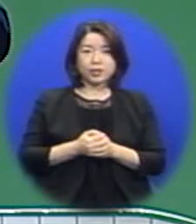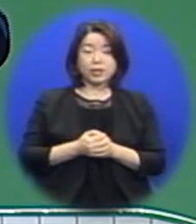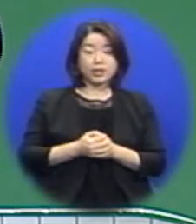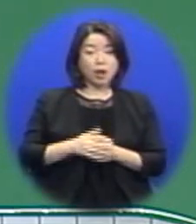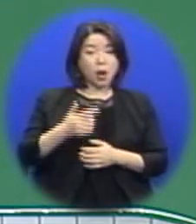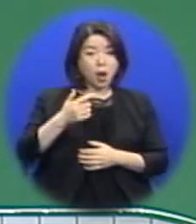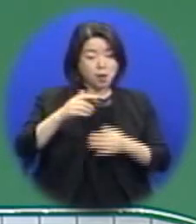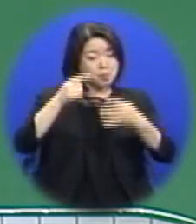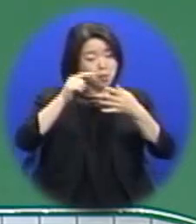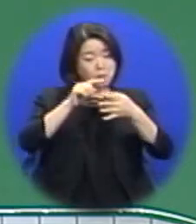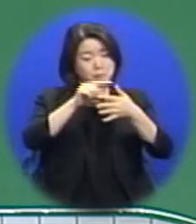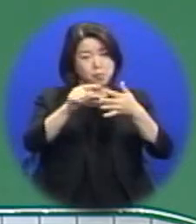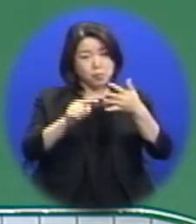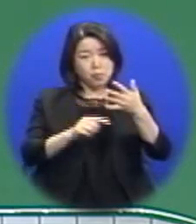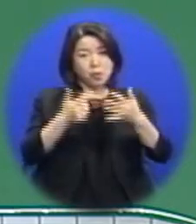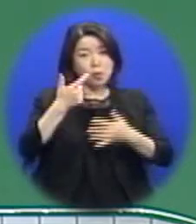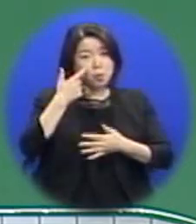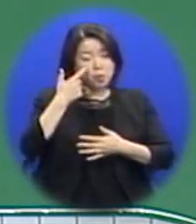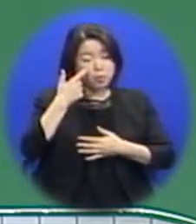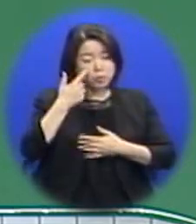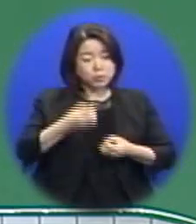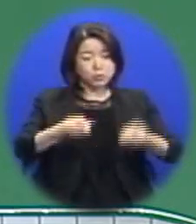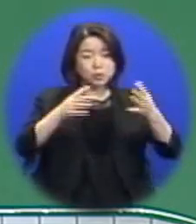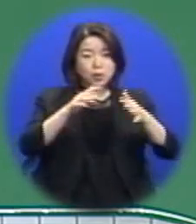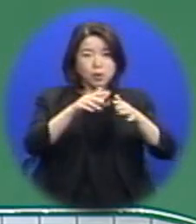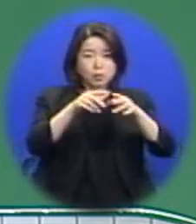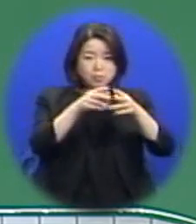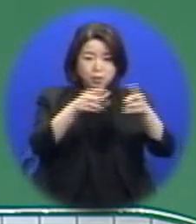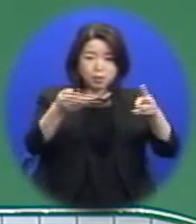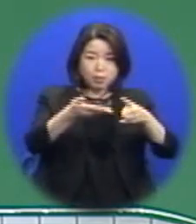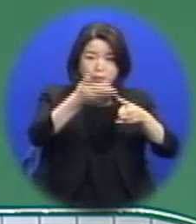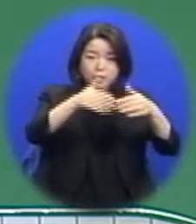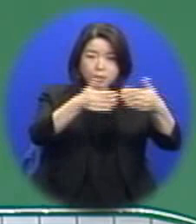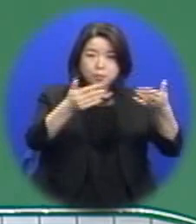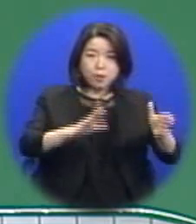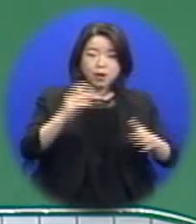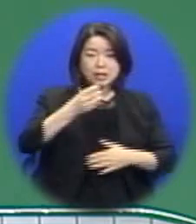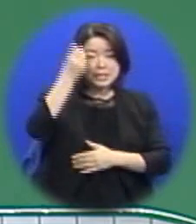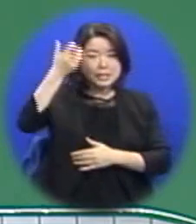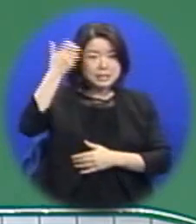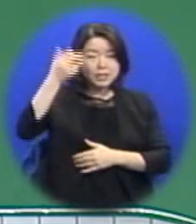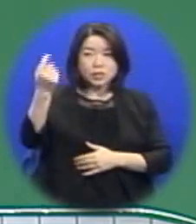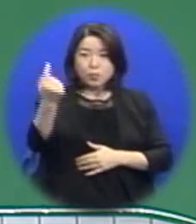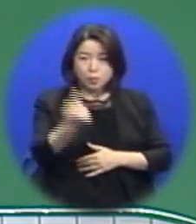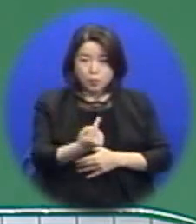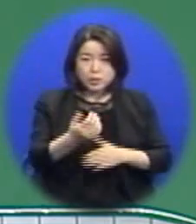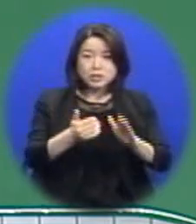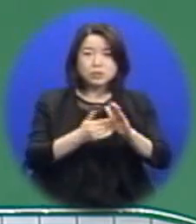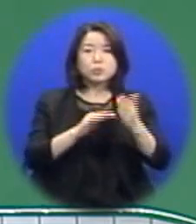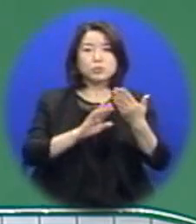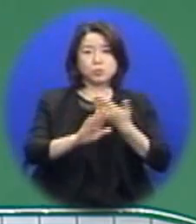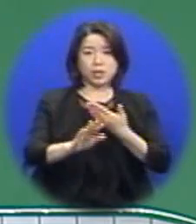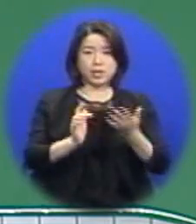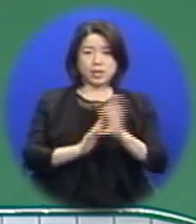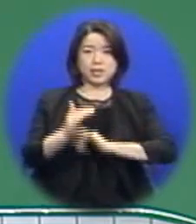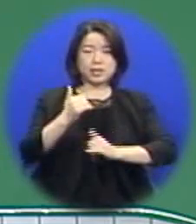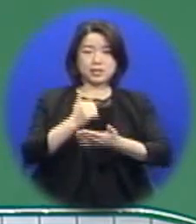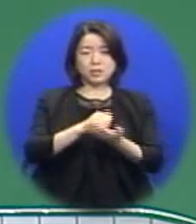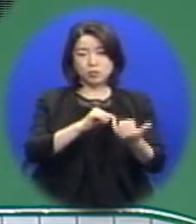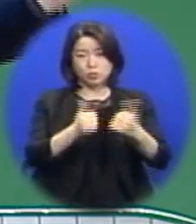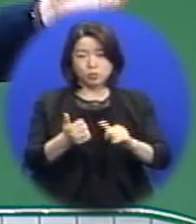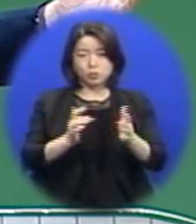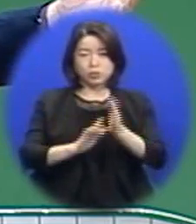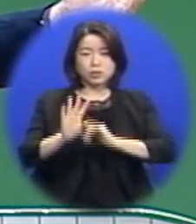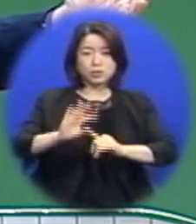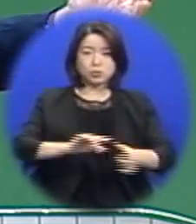오순절 마가다락방의 제자들에게 성령이 임하신 다음에 그들은 예수로 죽고 예수로 사는 완전히